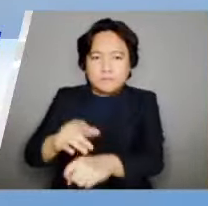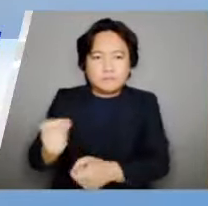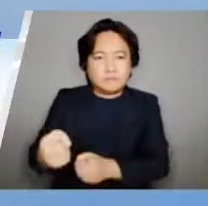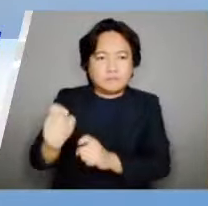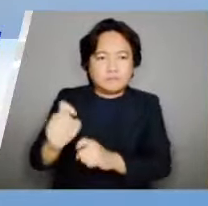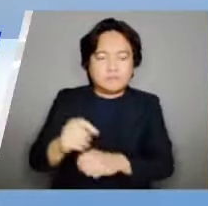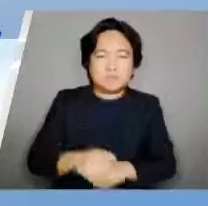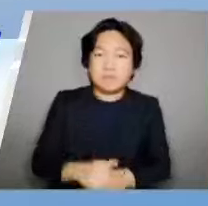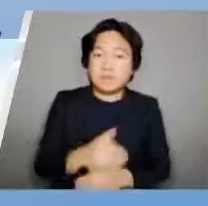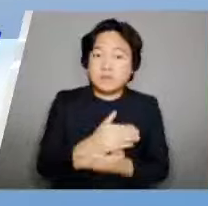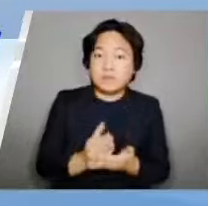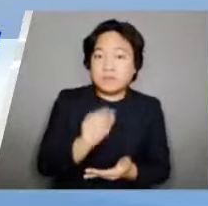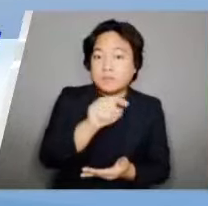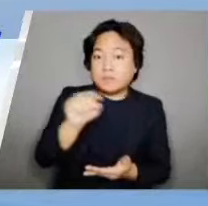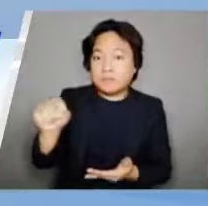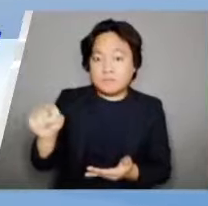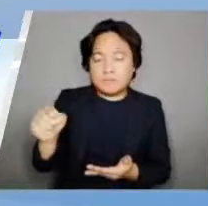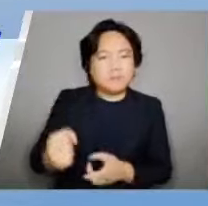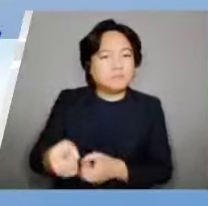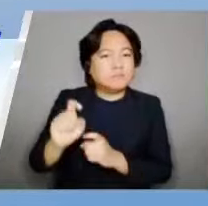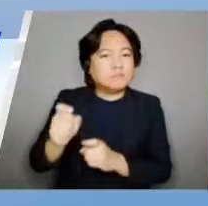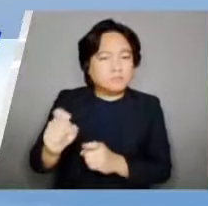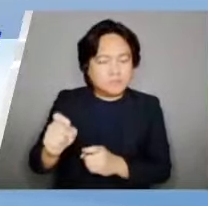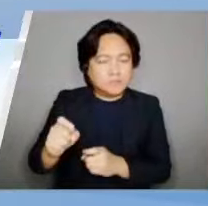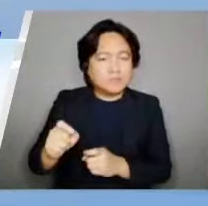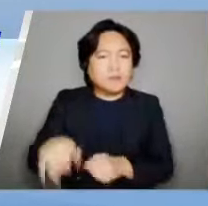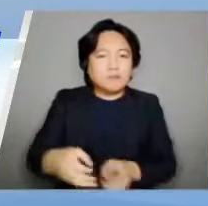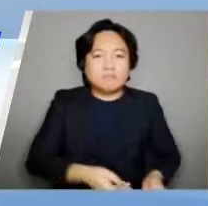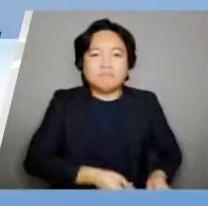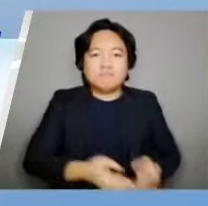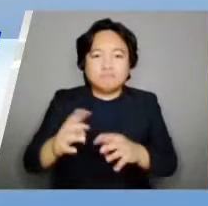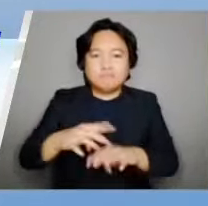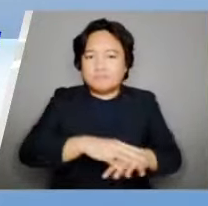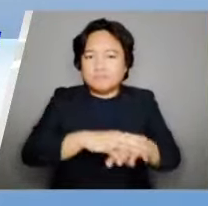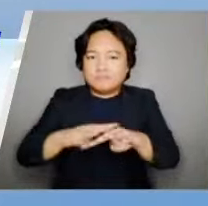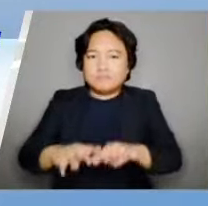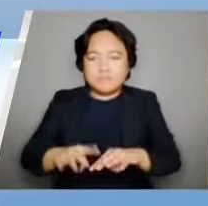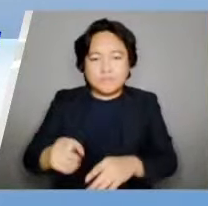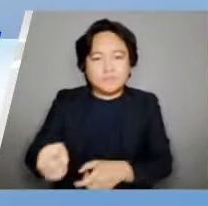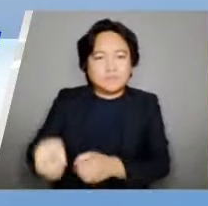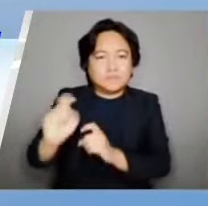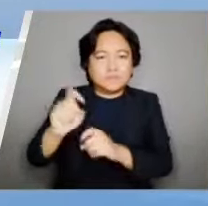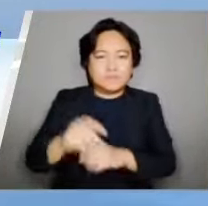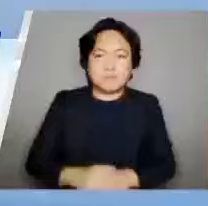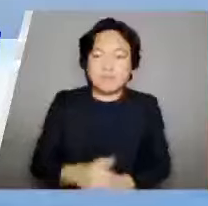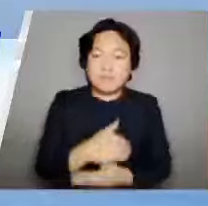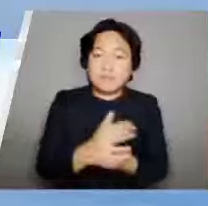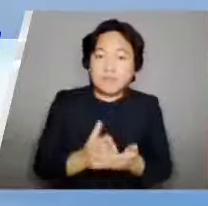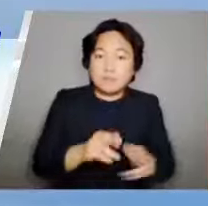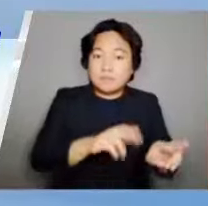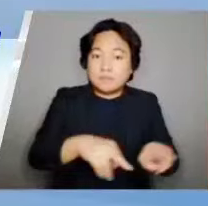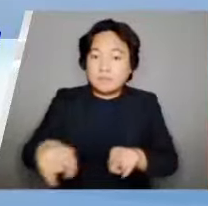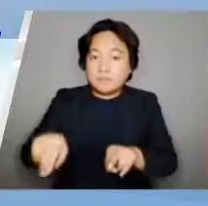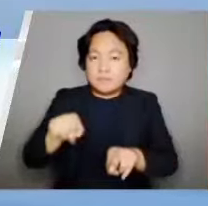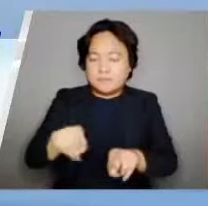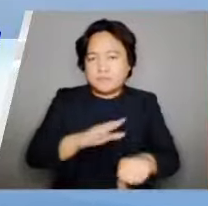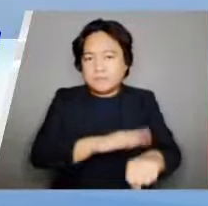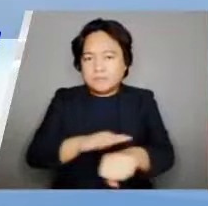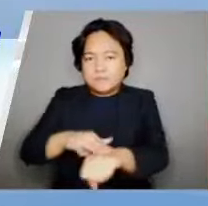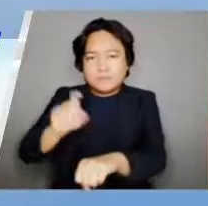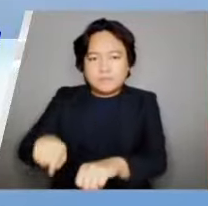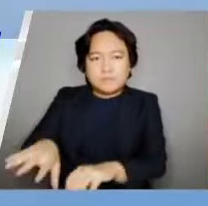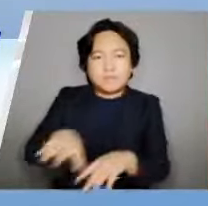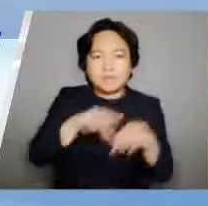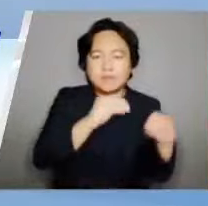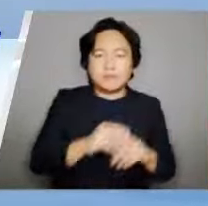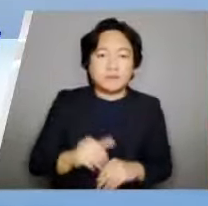ng isla sa gilid ng ilog gamit ang lambat. Ang mga nakatira malapit sa ilog, inabisuhan namang mag-evacuate. Gumuho naman kahapon ang bahagi